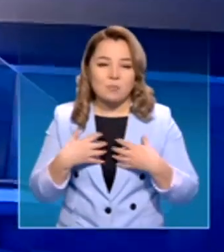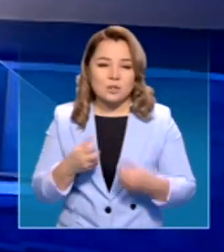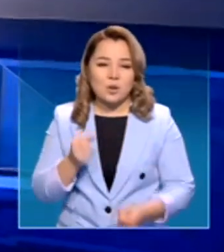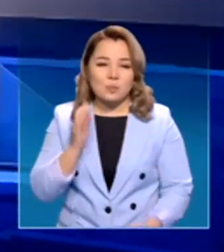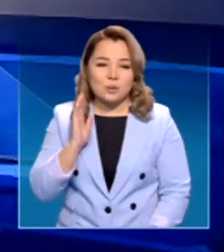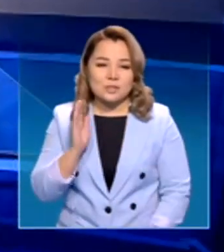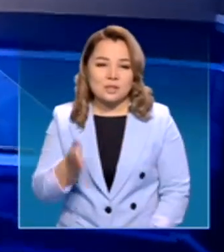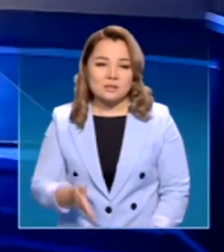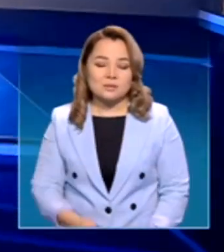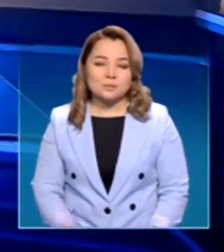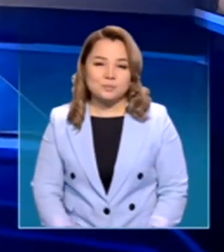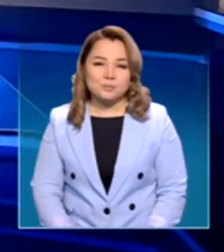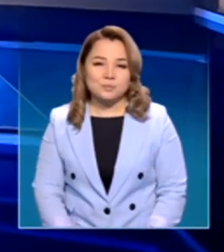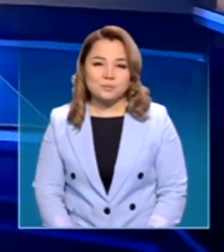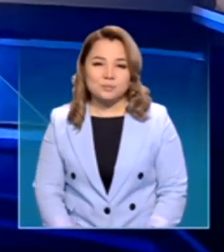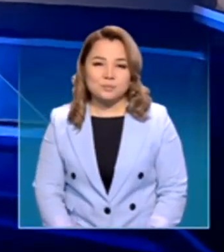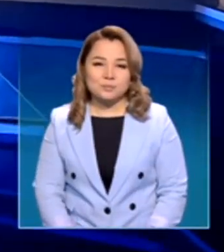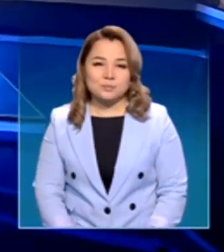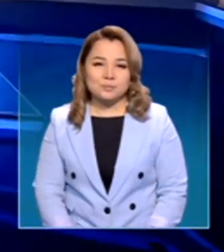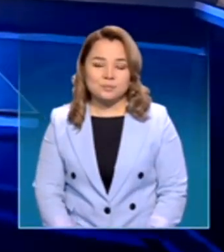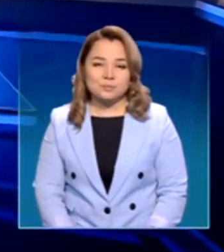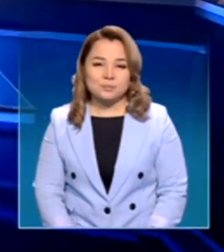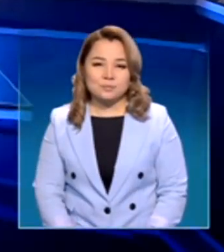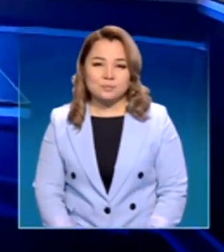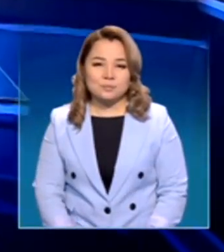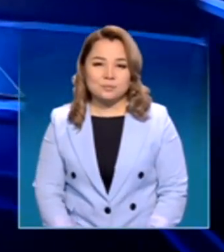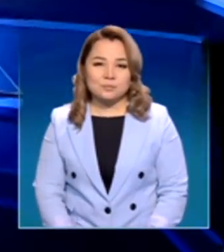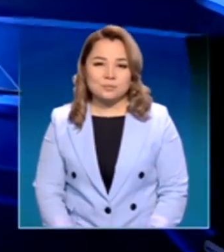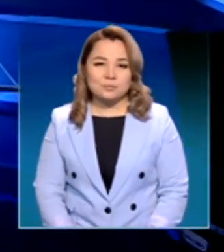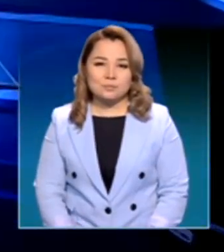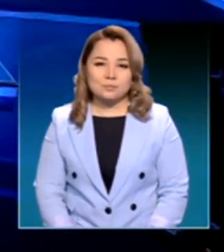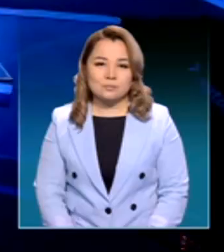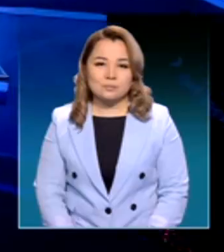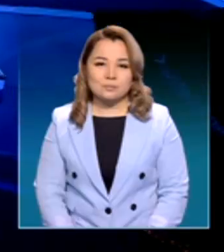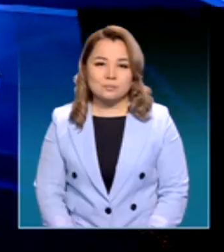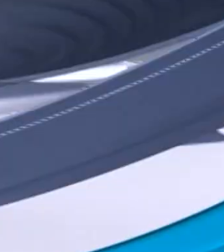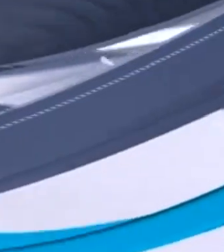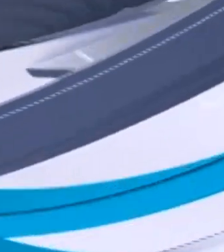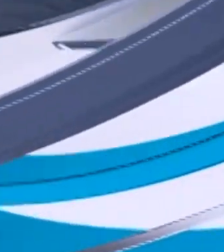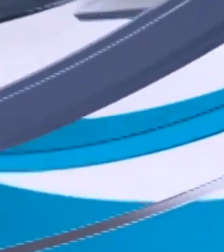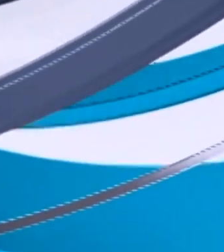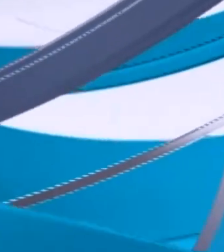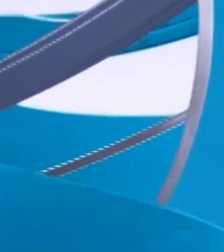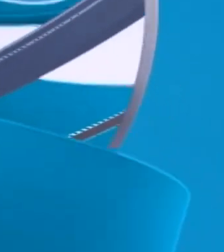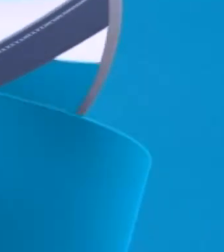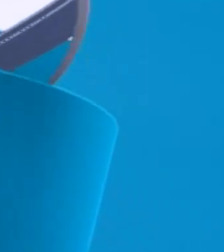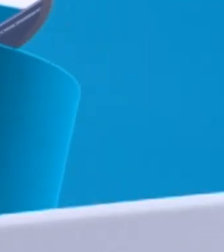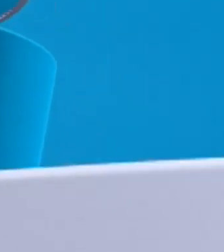жүздескенше аман сау болыңыздар. Әрі қарай ауа райы болжамы.